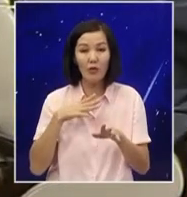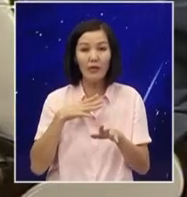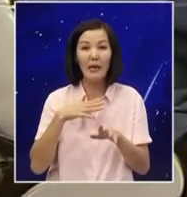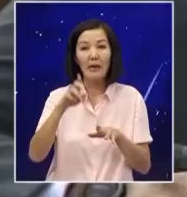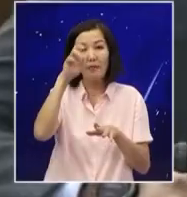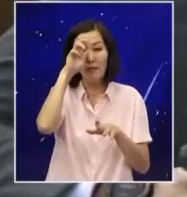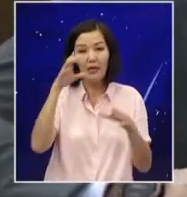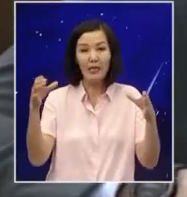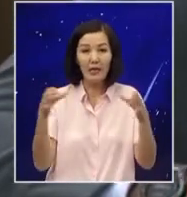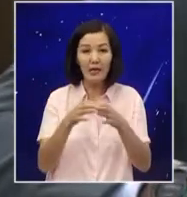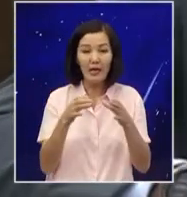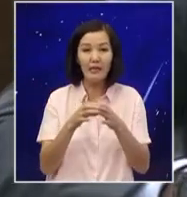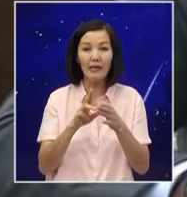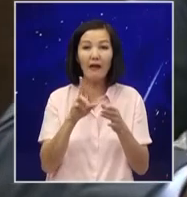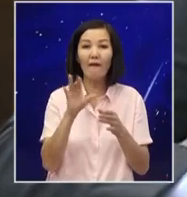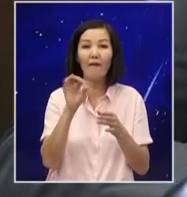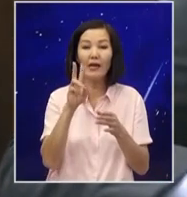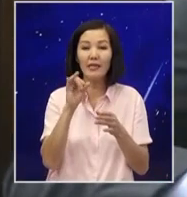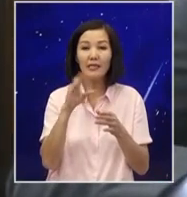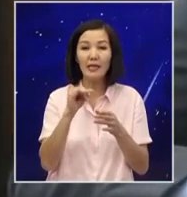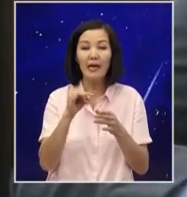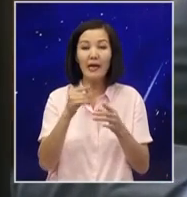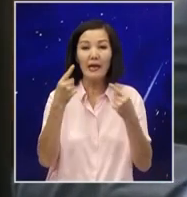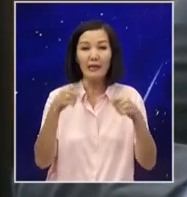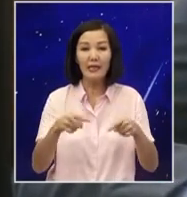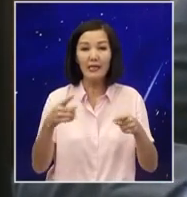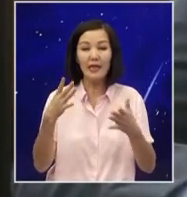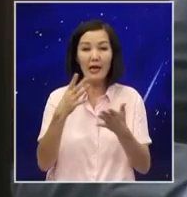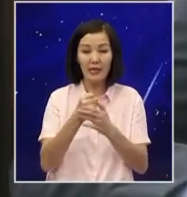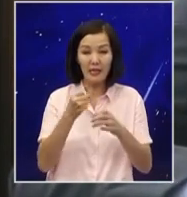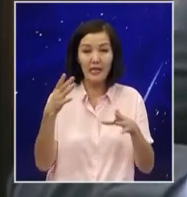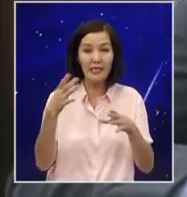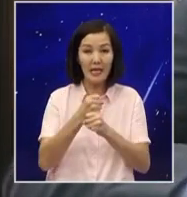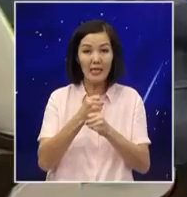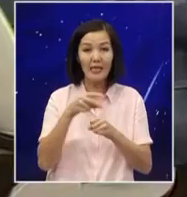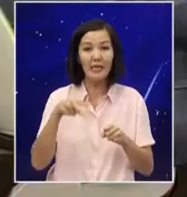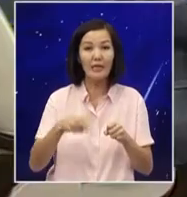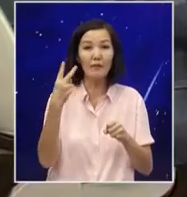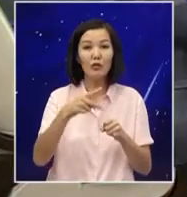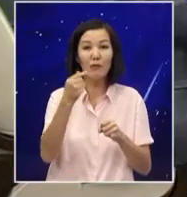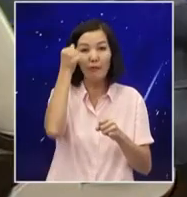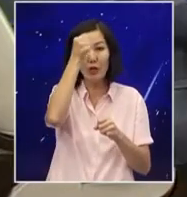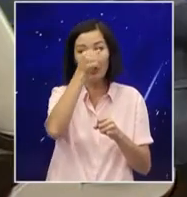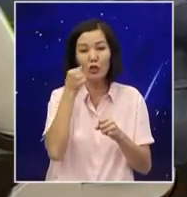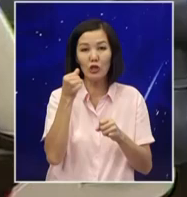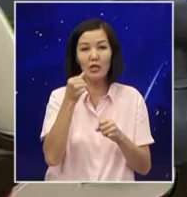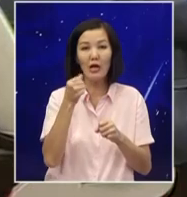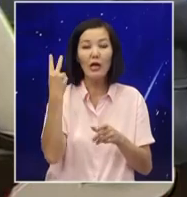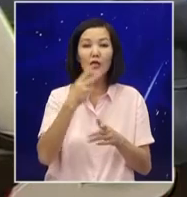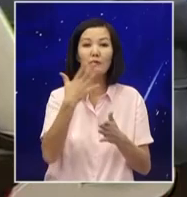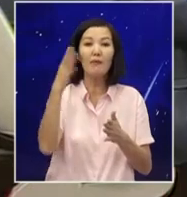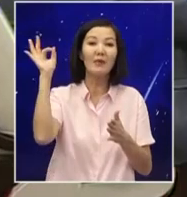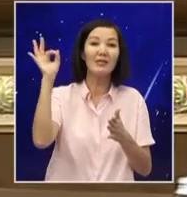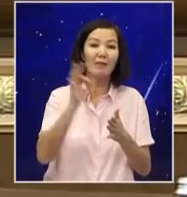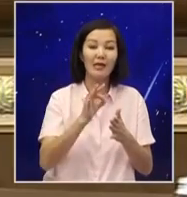пен квазимемлекеттік сектор қызметкерлері қысқартылады. 2021 жыл жоспарына сәйкес шенеуніктер қатары